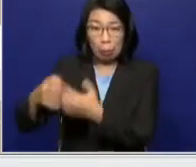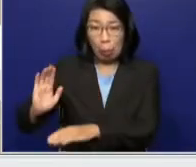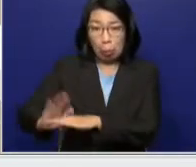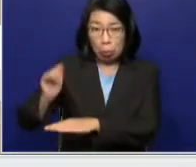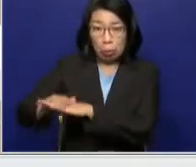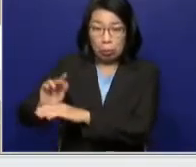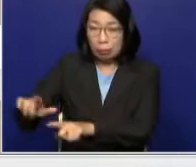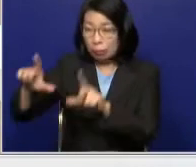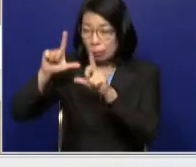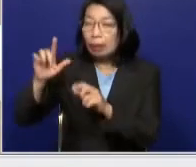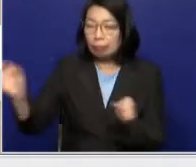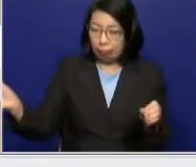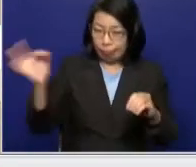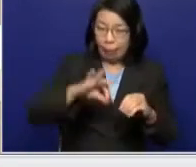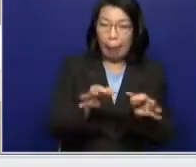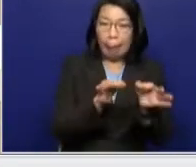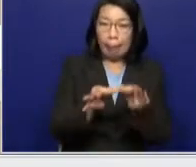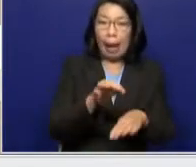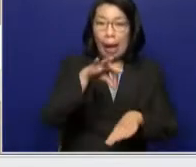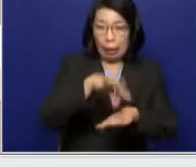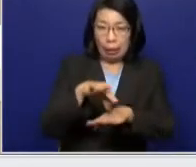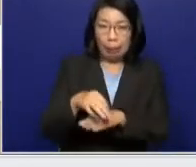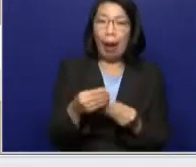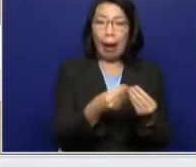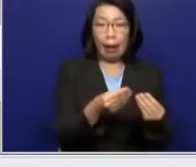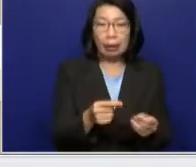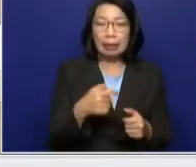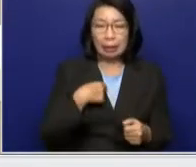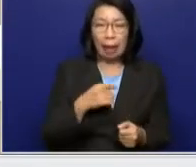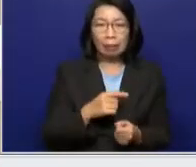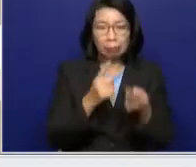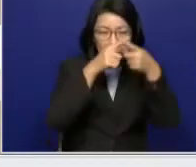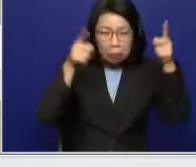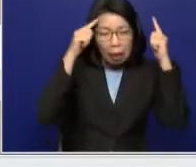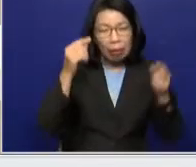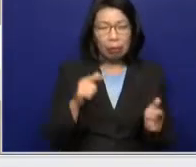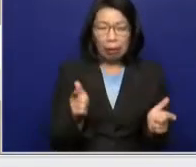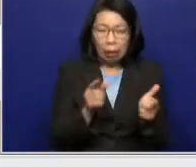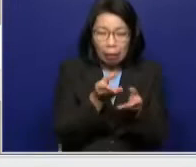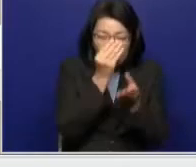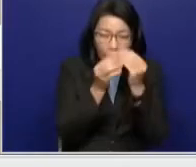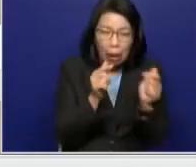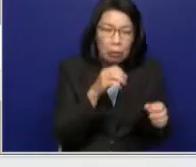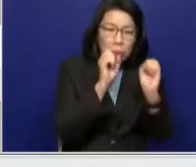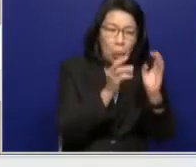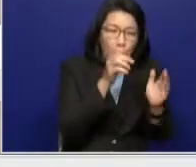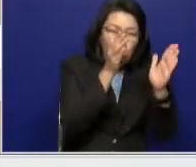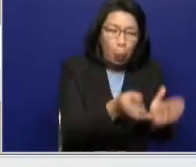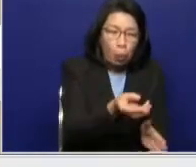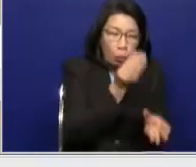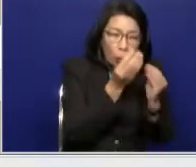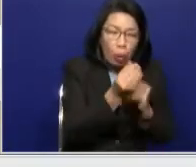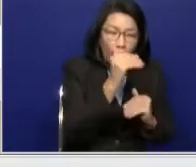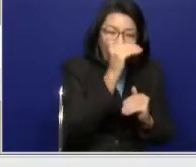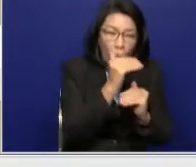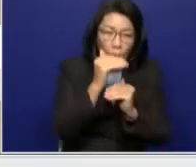เร็จเป็นอาจารย์ที่ปรึกษาให้มากๆอย่าตีกรอบให้บัณฑิตนั้นเรียนแต่ในครูบาอาจารย์ครูบาอาจารย์สอนนิสัยแต่เรื่องความรู้วิ